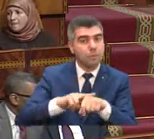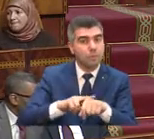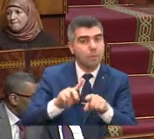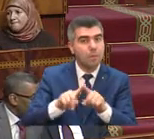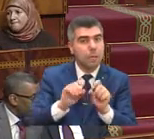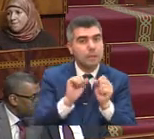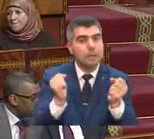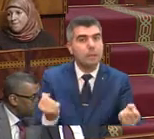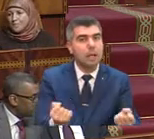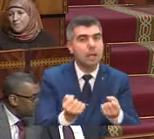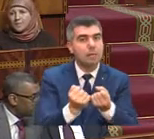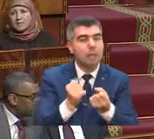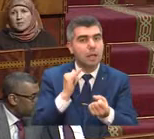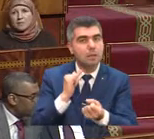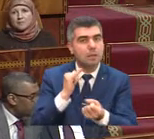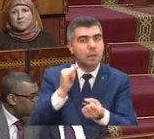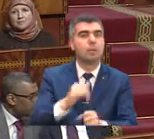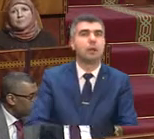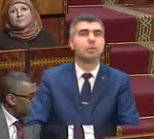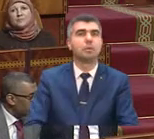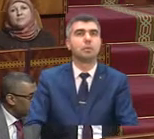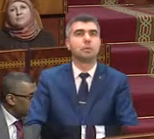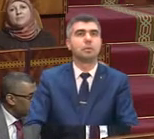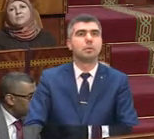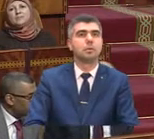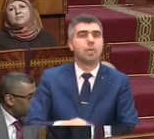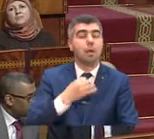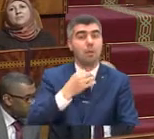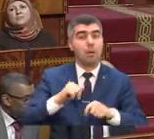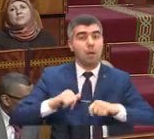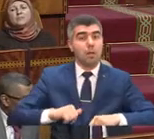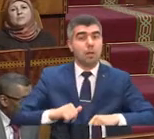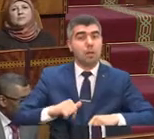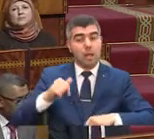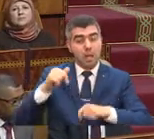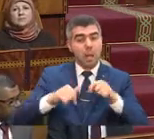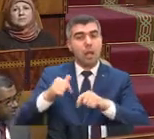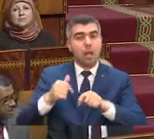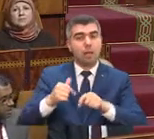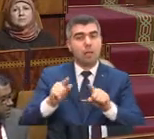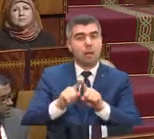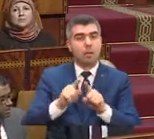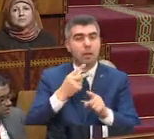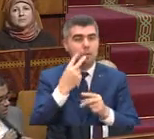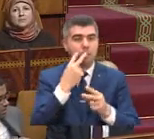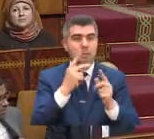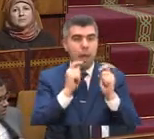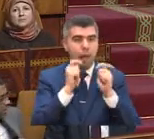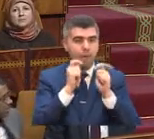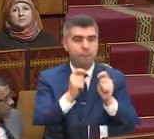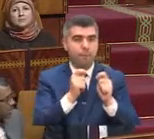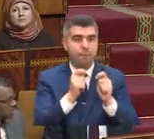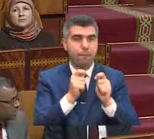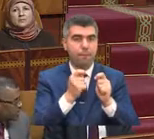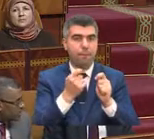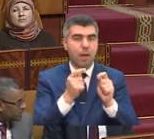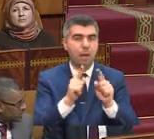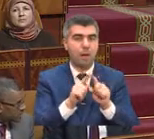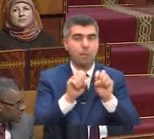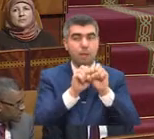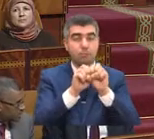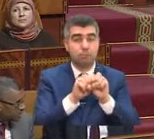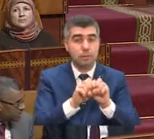المستدامة. إلا أن السيد الوزير هناك ممارسات لا تنسجم مع التوجه الجهوي،